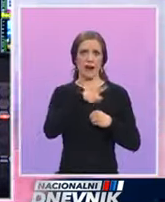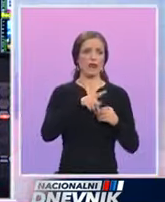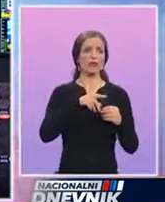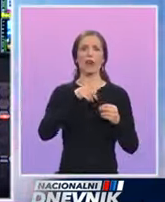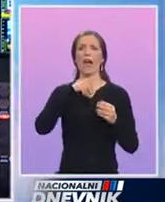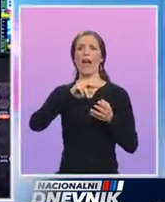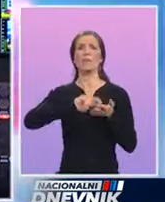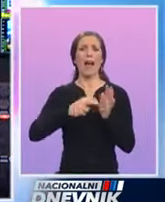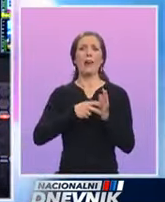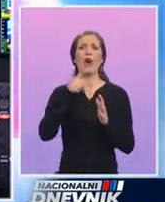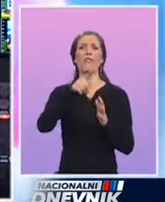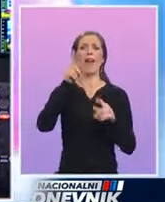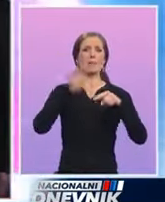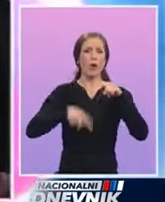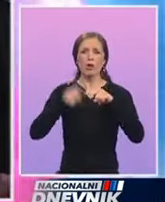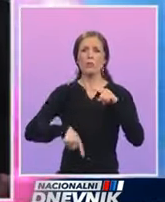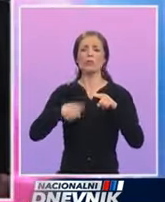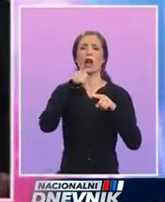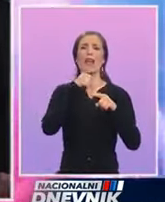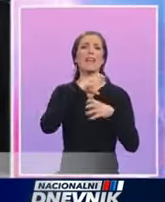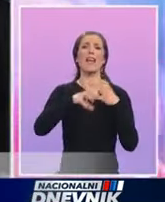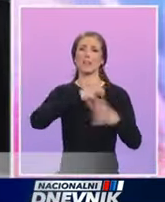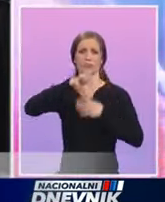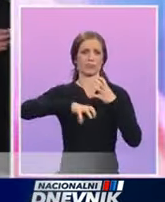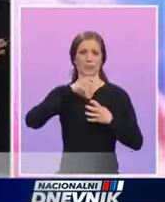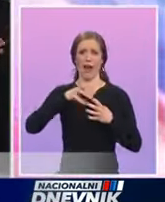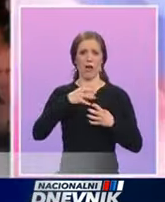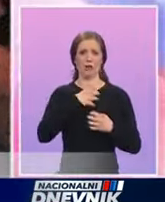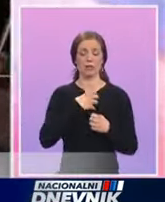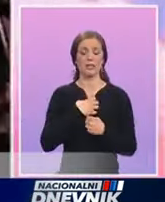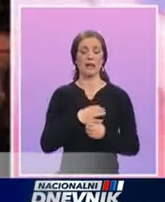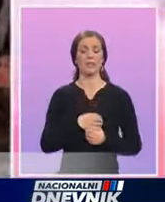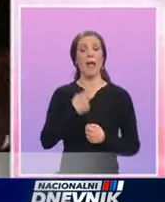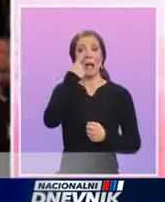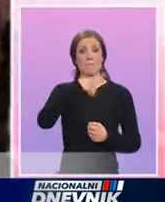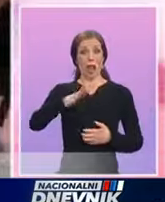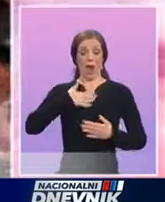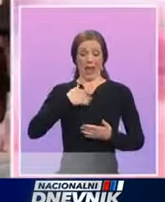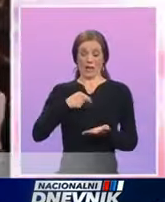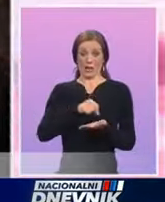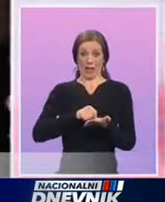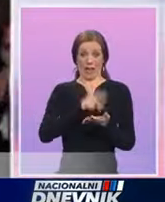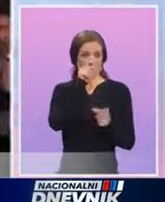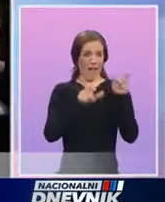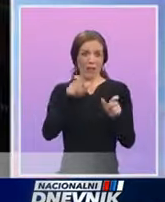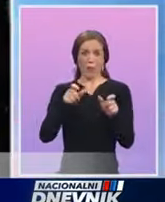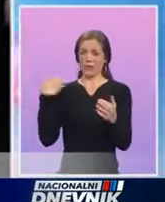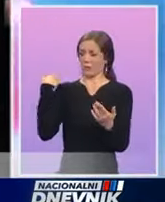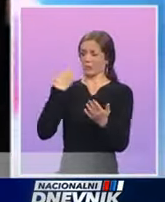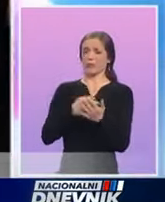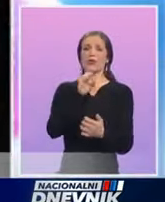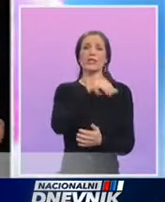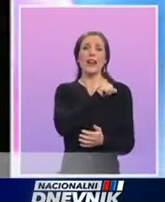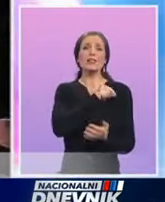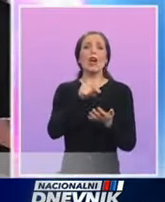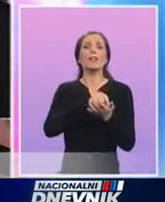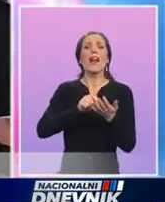i socijalnih nemira. Milion naših glasova je glasalo za ovih 14 godina za neke